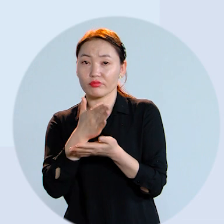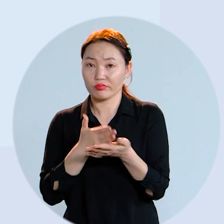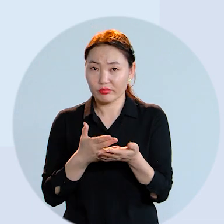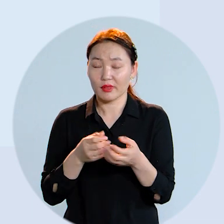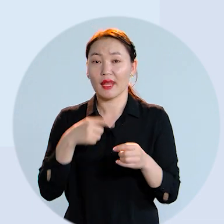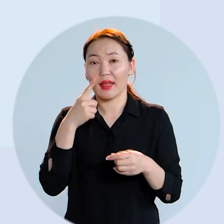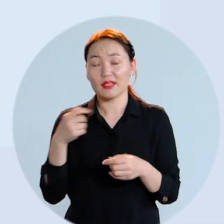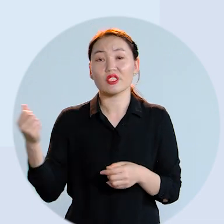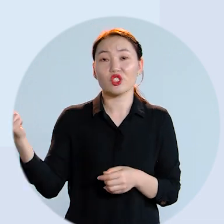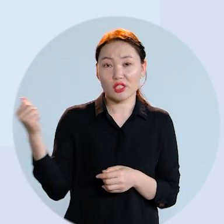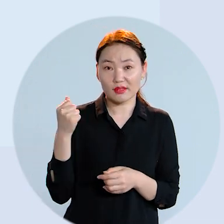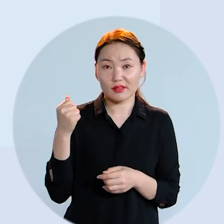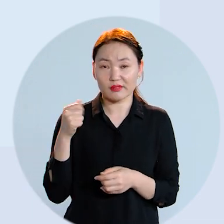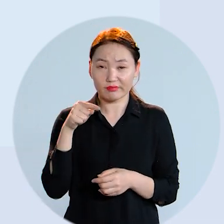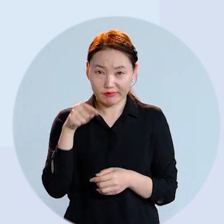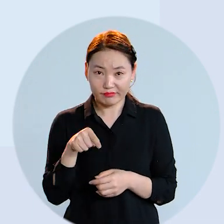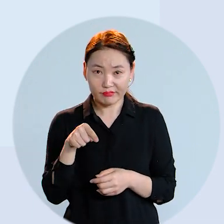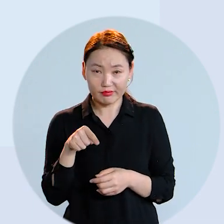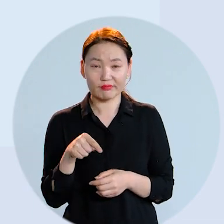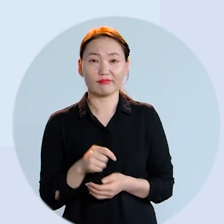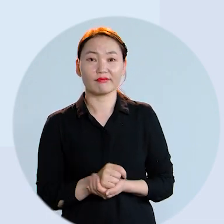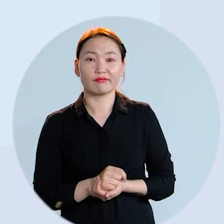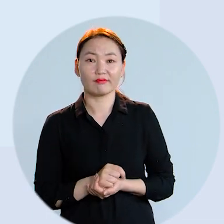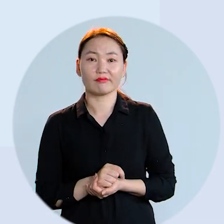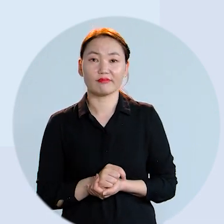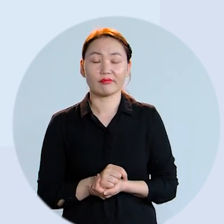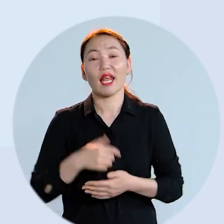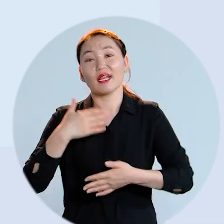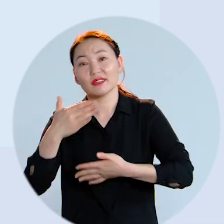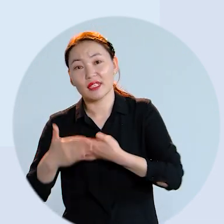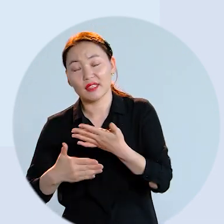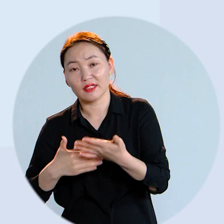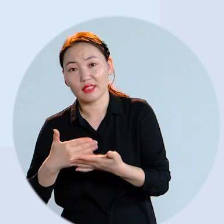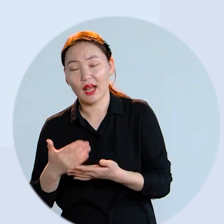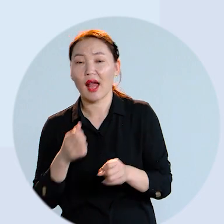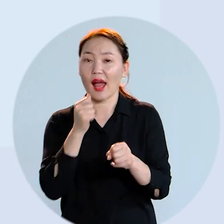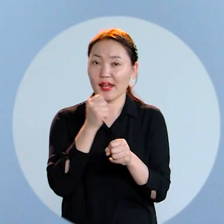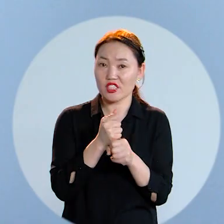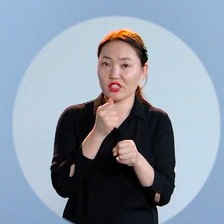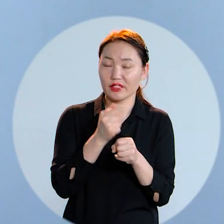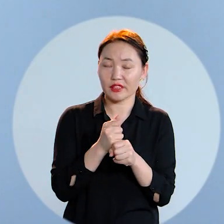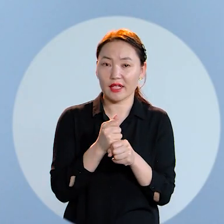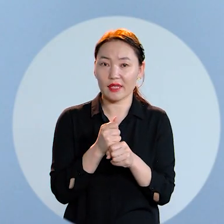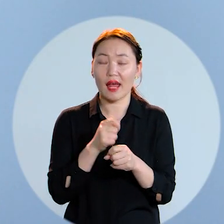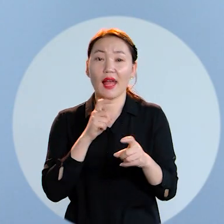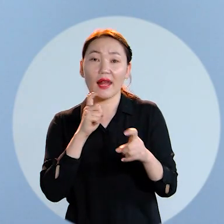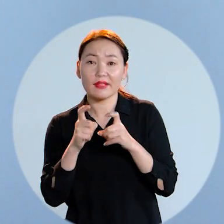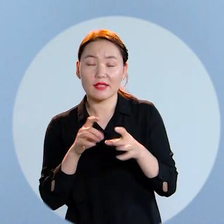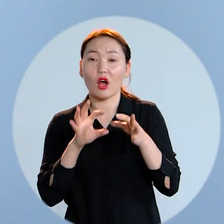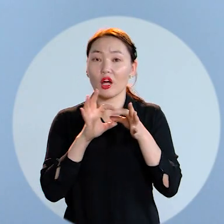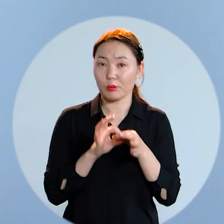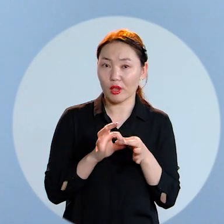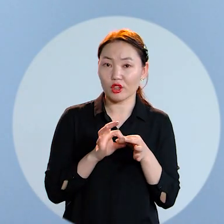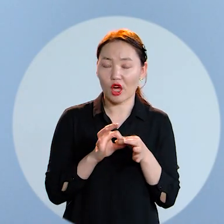нэрийн тэр 5 гэсэн хүрээнд бичиж үзээрэй. За, гэтэл цаашаа бол ажил хэргийн шугамар харилцаа холбоо тогтоодог,